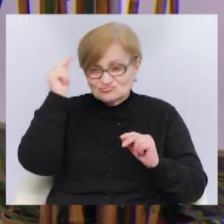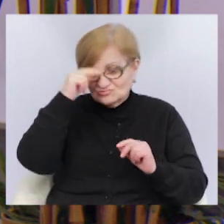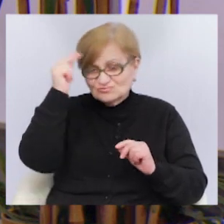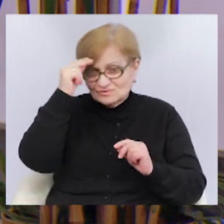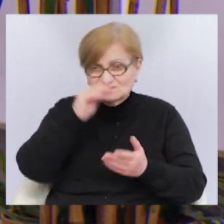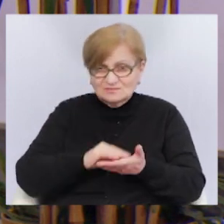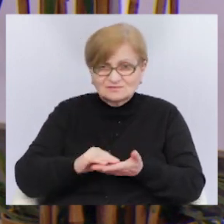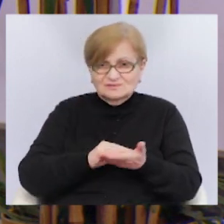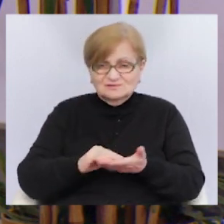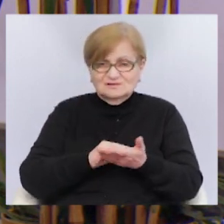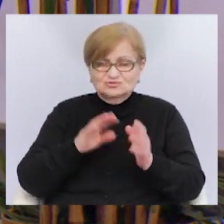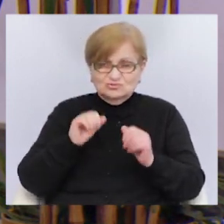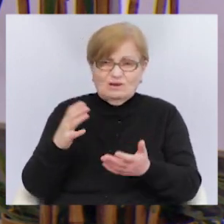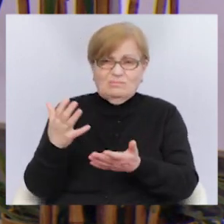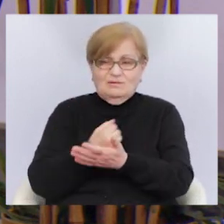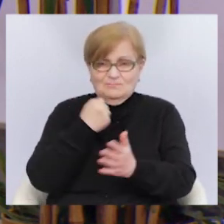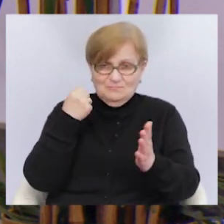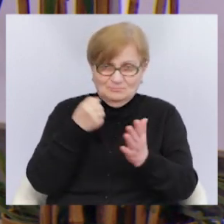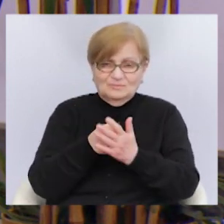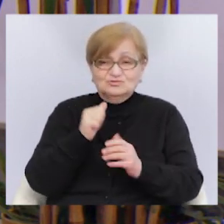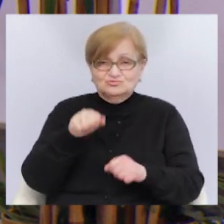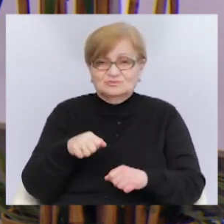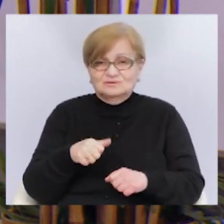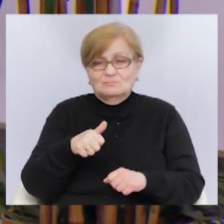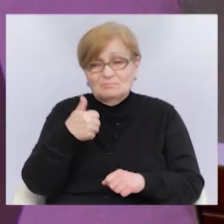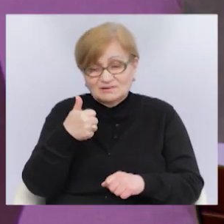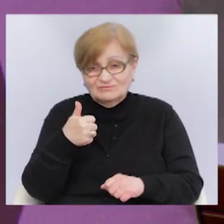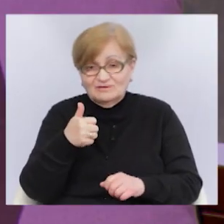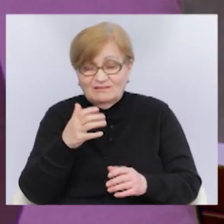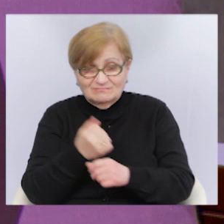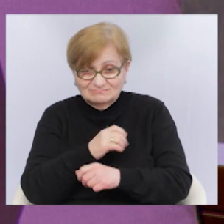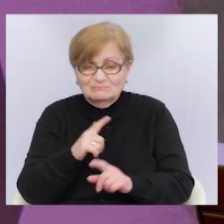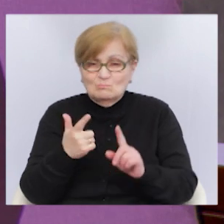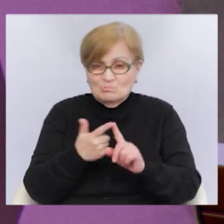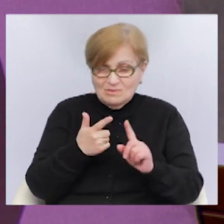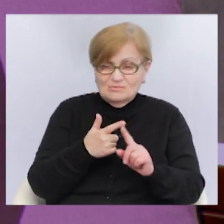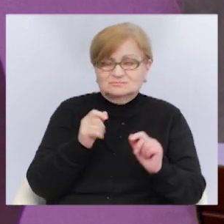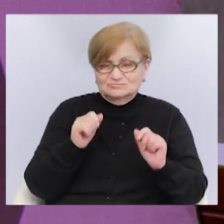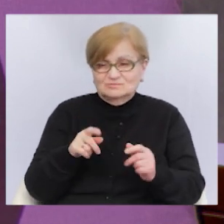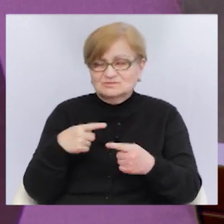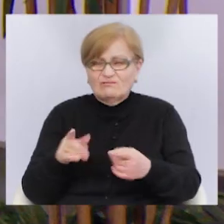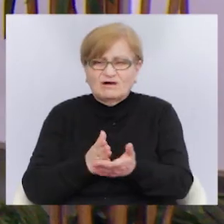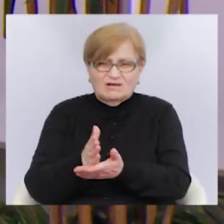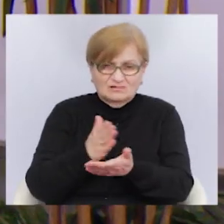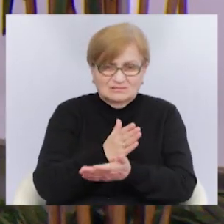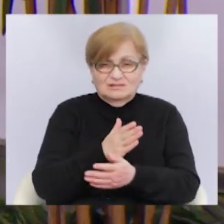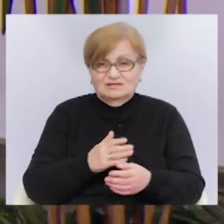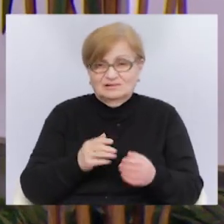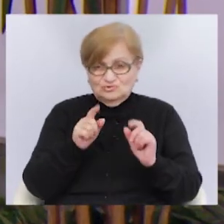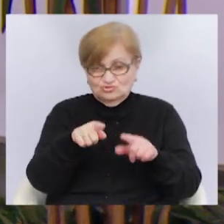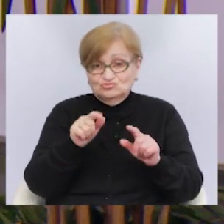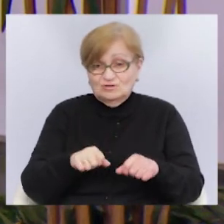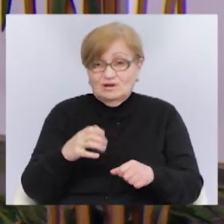შეგვიძლია მივახციოთ თუ ერთი სტრატეგია არ მუშაობს შეგვიძლია სხვა გამოვიყენოთ ასევე მგონია რომ შეგვიძლია გამოვიყენოთ ეს